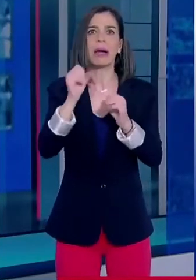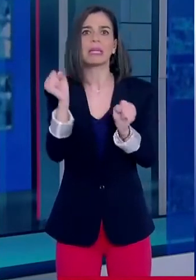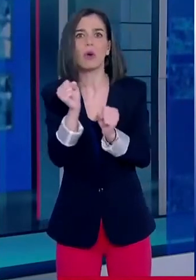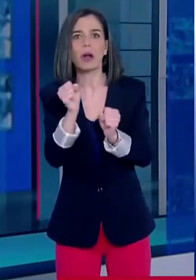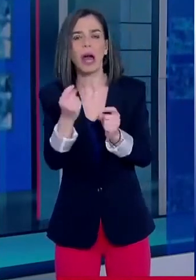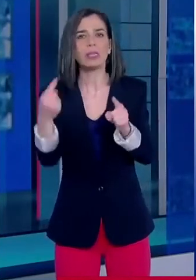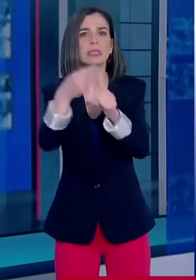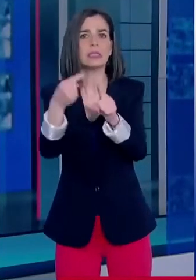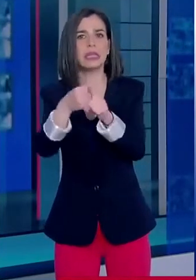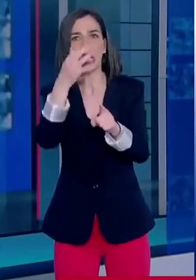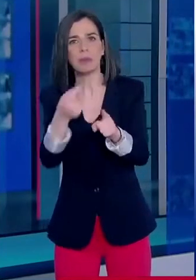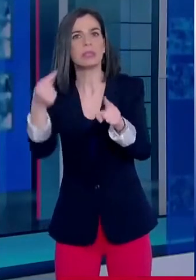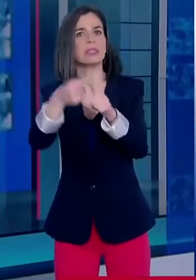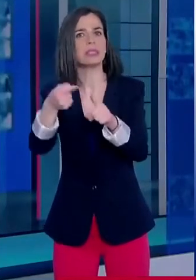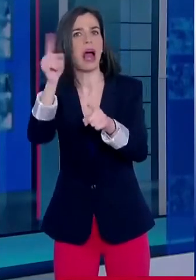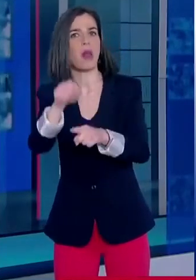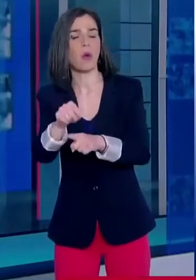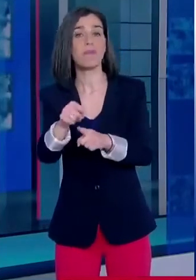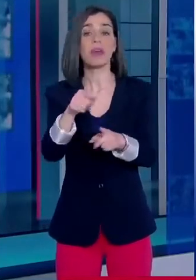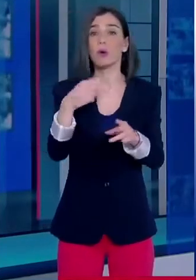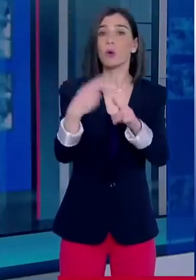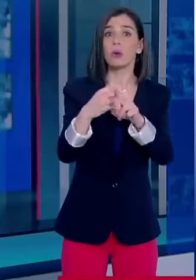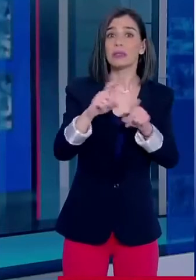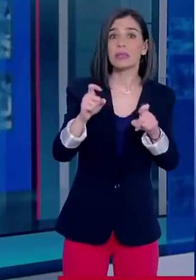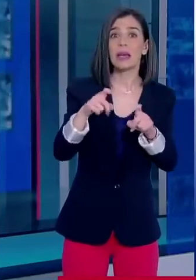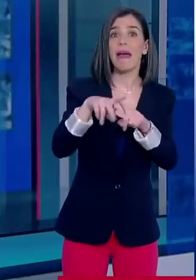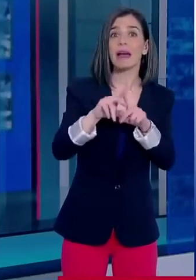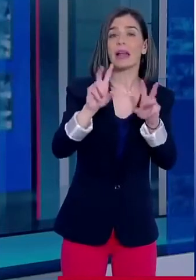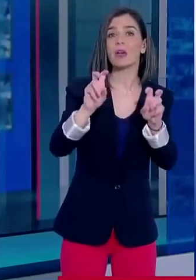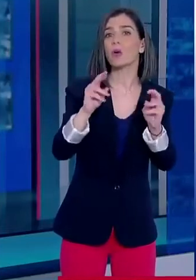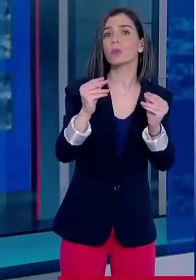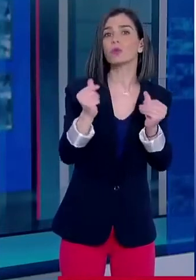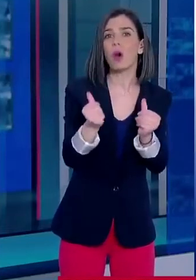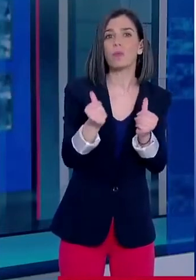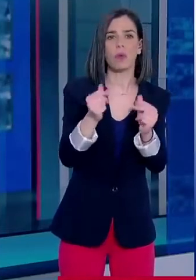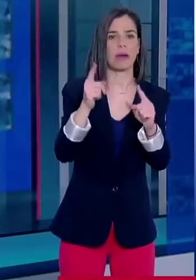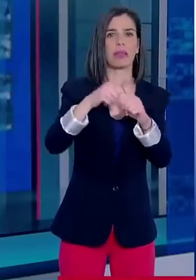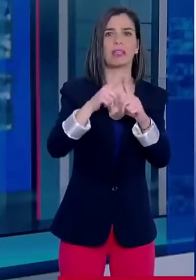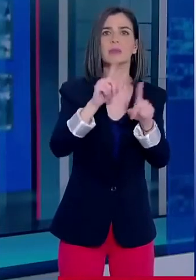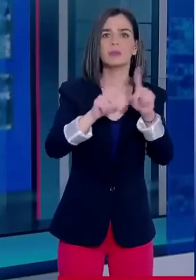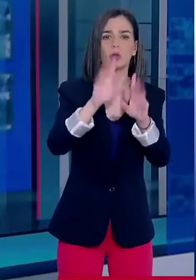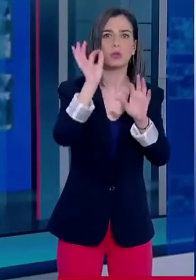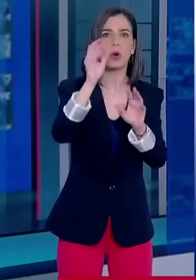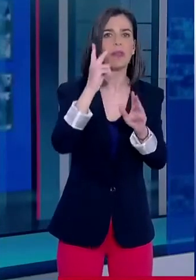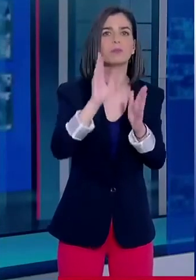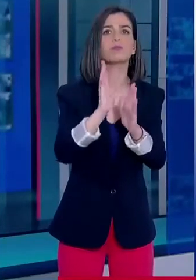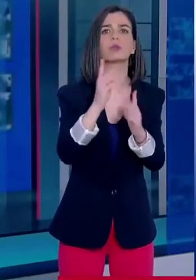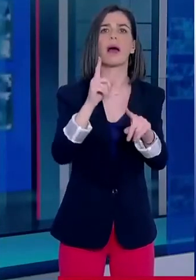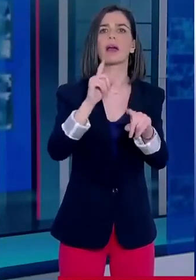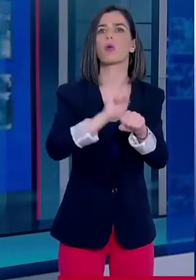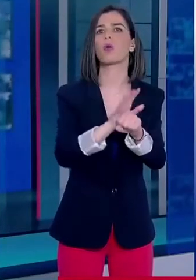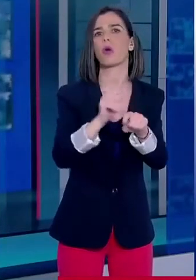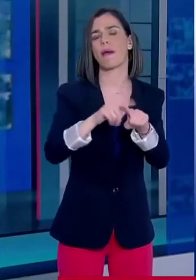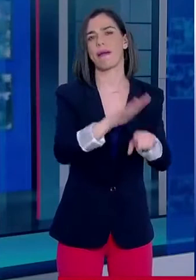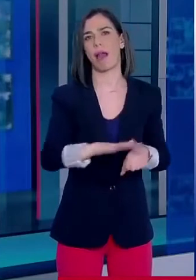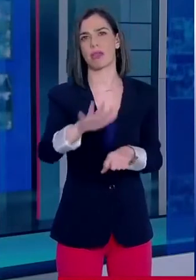συζητιώνται. Και ακόμα περισσότερο, ποιο είναι το εργαλείο εκείνο που θα χρησιμοποιήσεις για να παρακολουθήσεις την εξέλιξη της επιδημίας στη χώρα σου. Άρα, αυτό